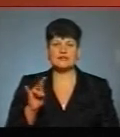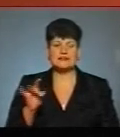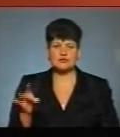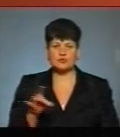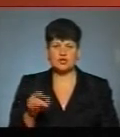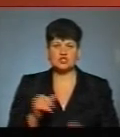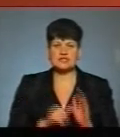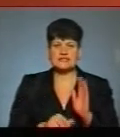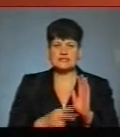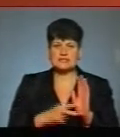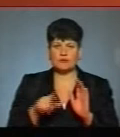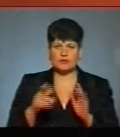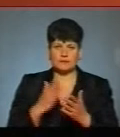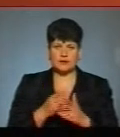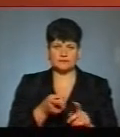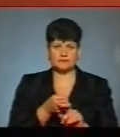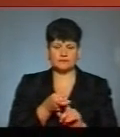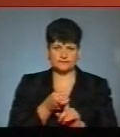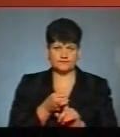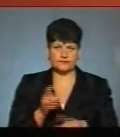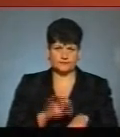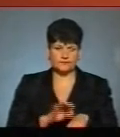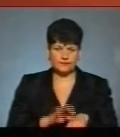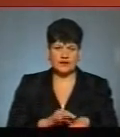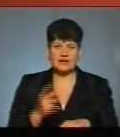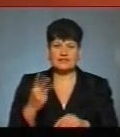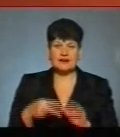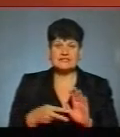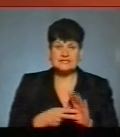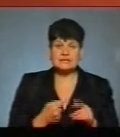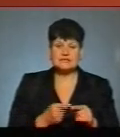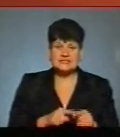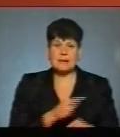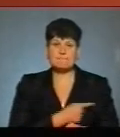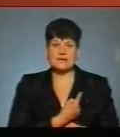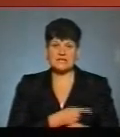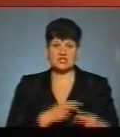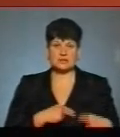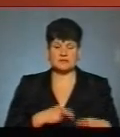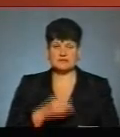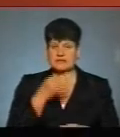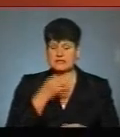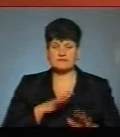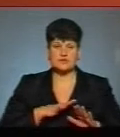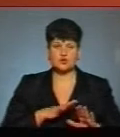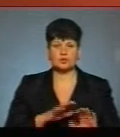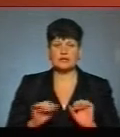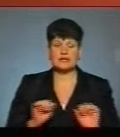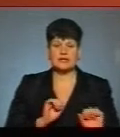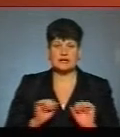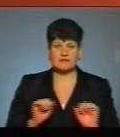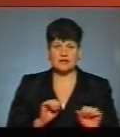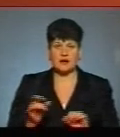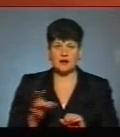67 людей заразилися коронавірусом. 27 з них – медичні працівники, повідомив заступник керівника штабу боротьби з коронавірусом